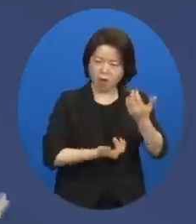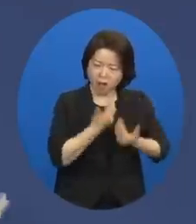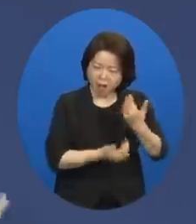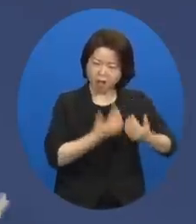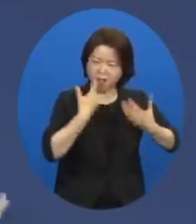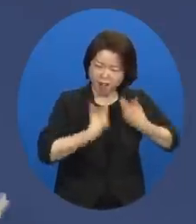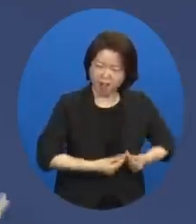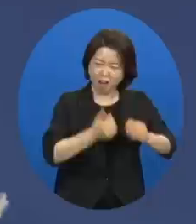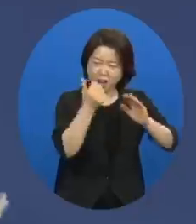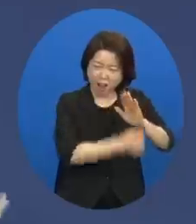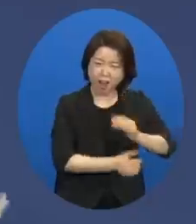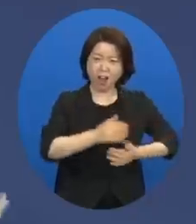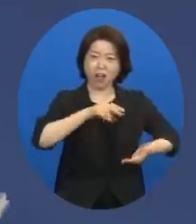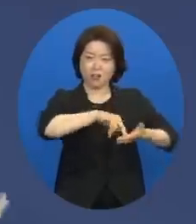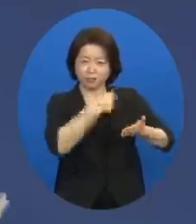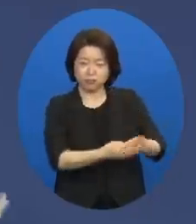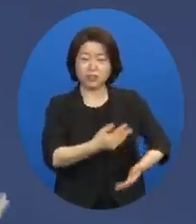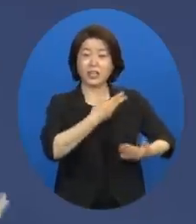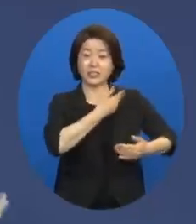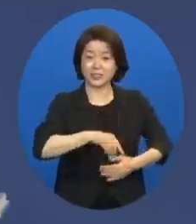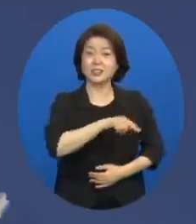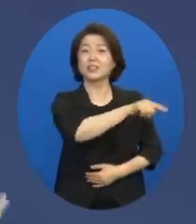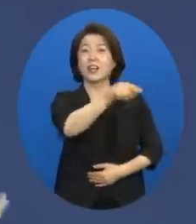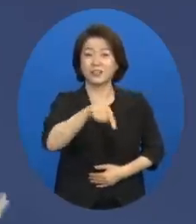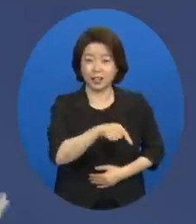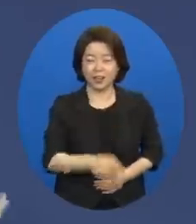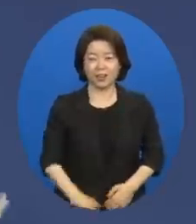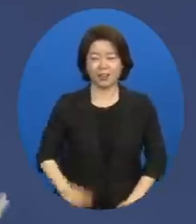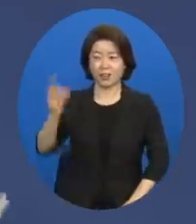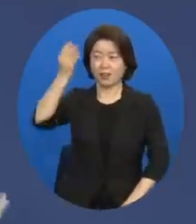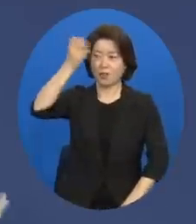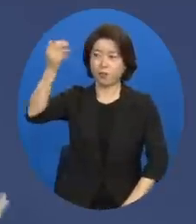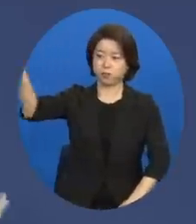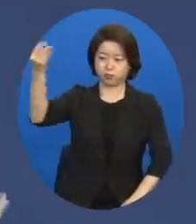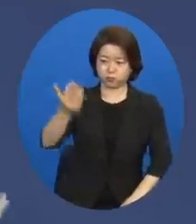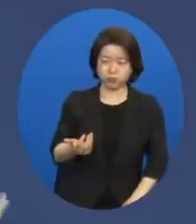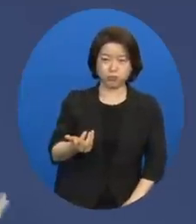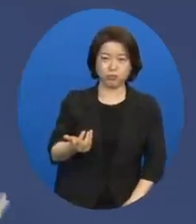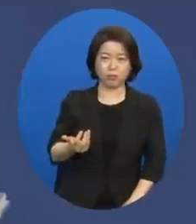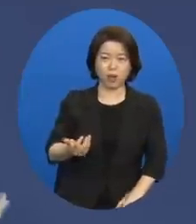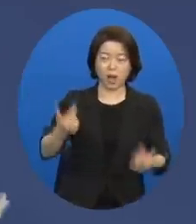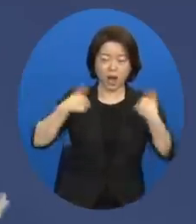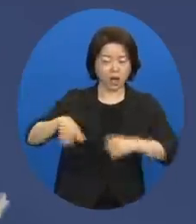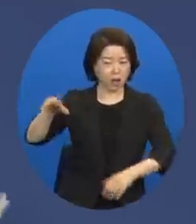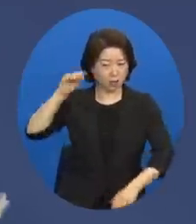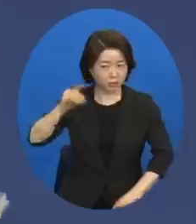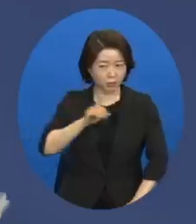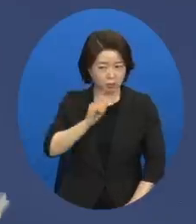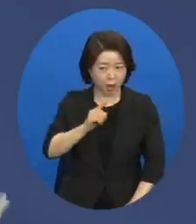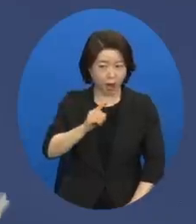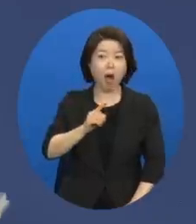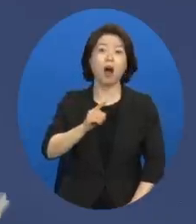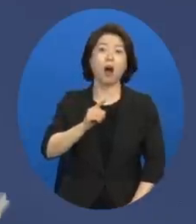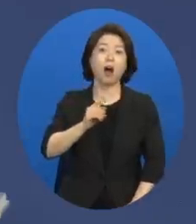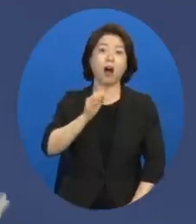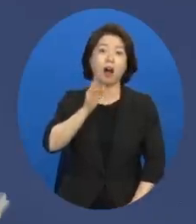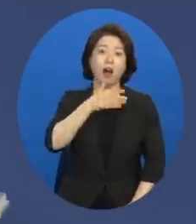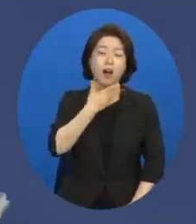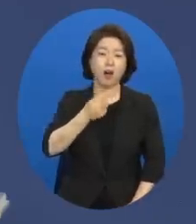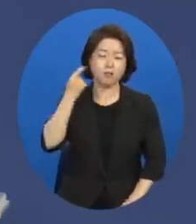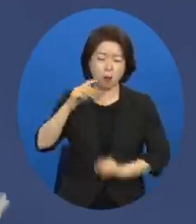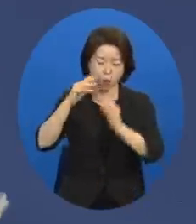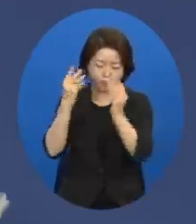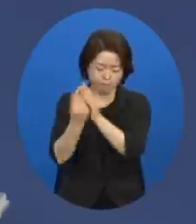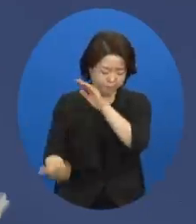실패하고 넘어지고 자빠졌던 제자들이 성령이 마시니까 늘 듣던 말인데 그 말이 복음이